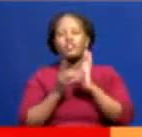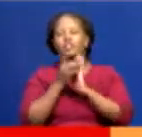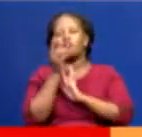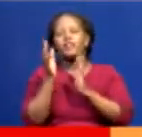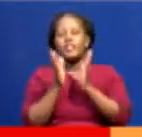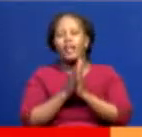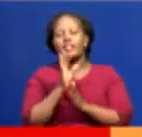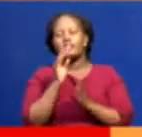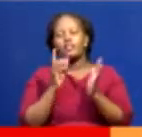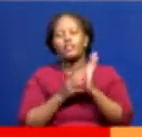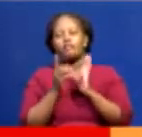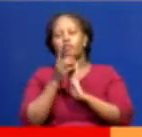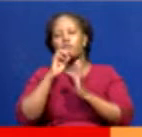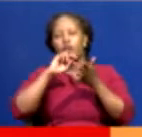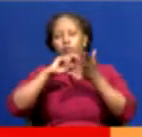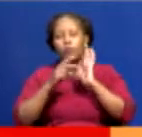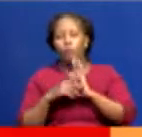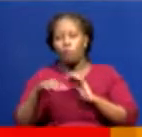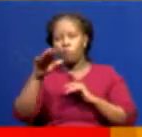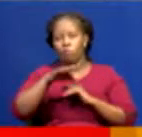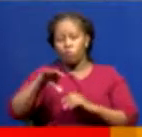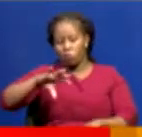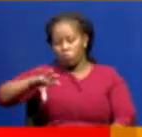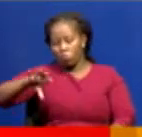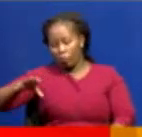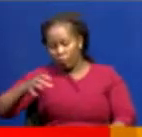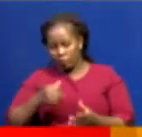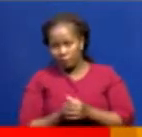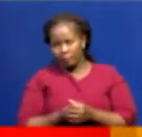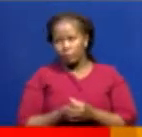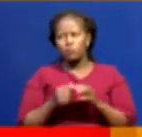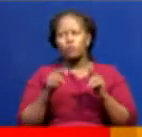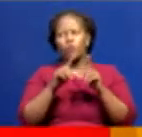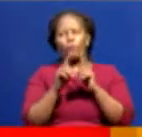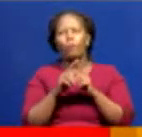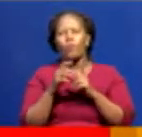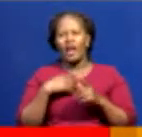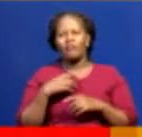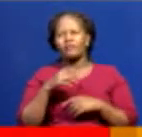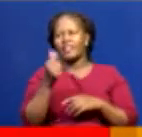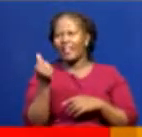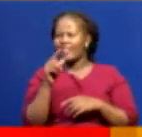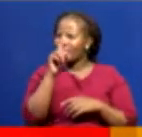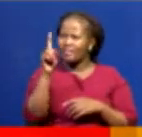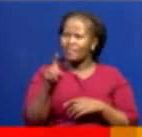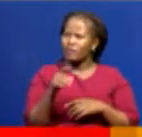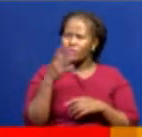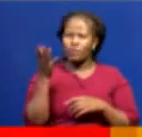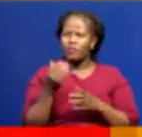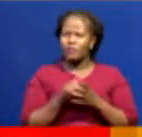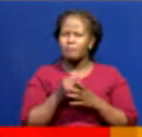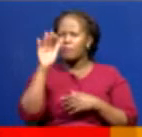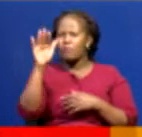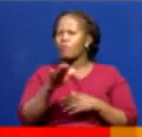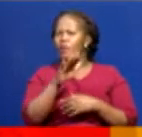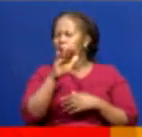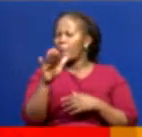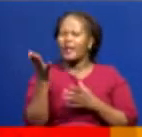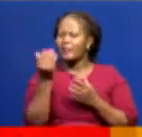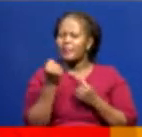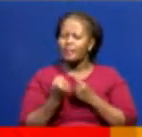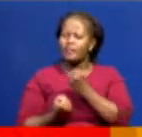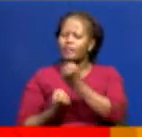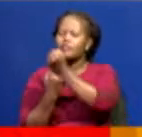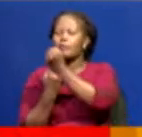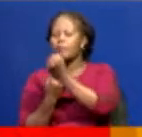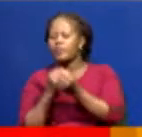county governments kule mashinani. Na kuna hili swali limekuwa likiulizwa sana. Je, bunge liko compromised? Manake